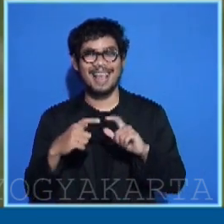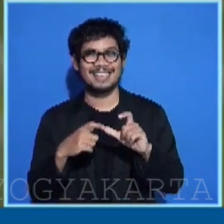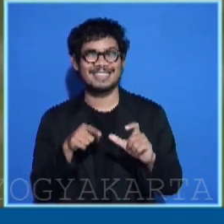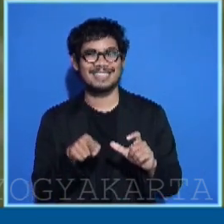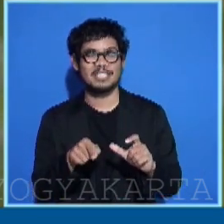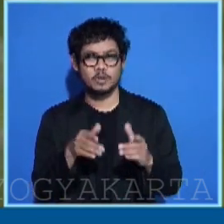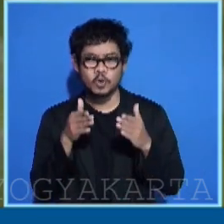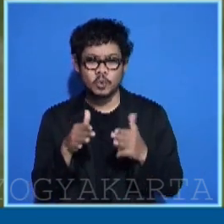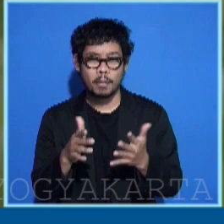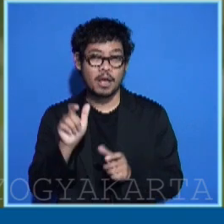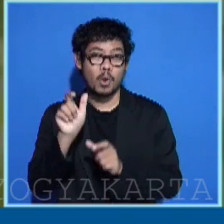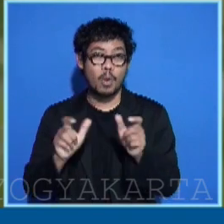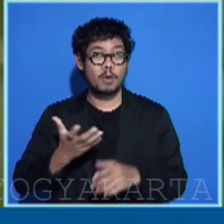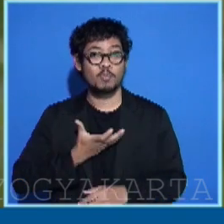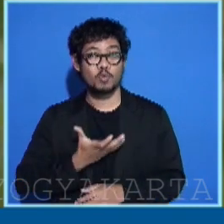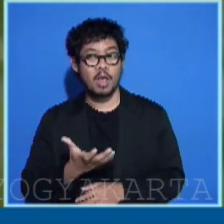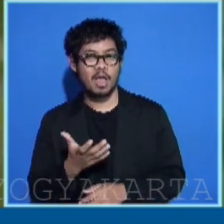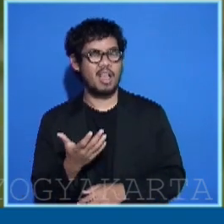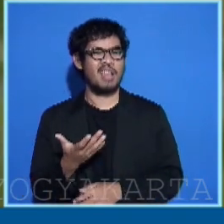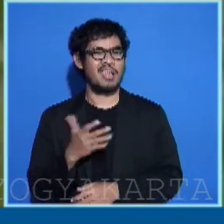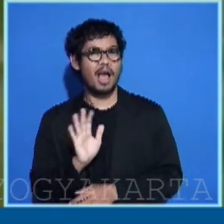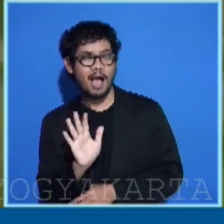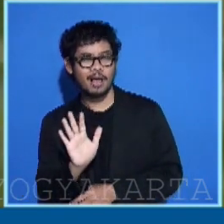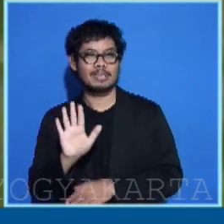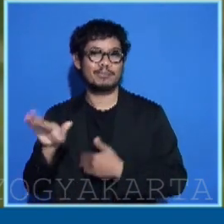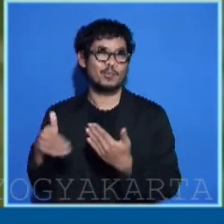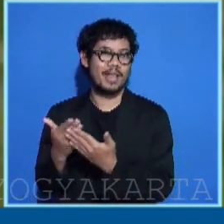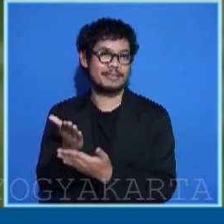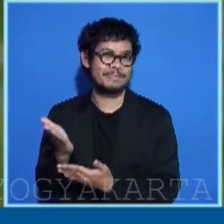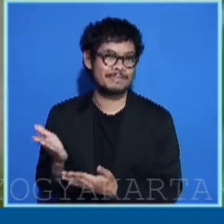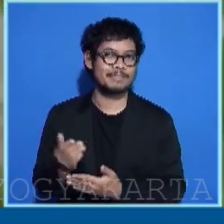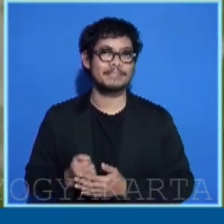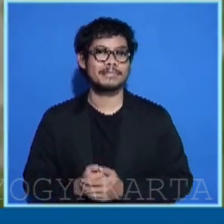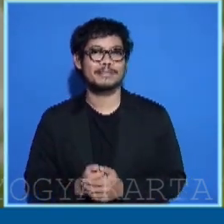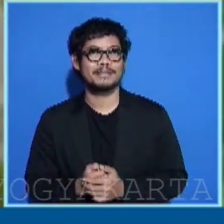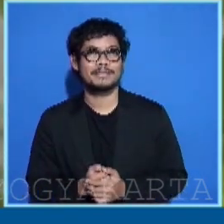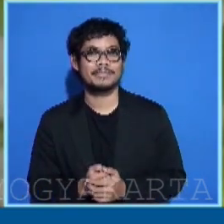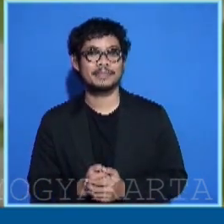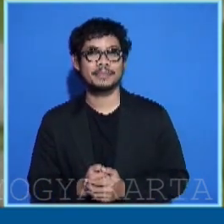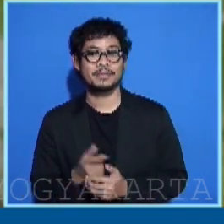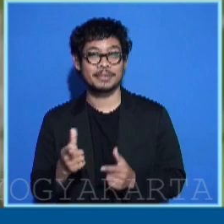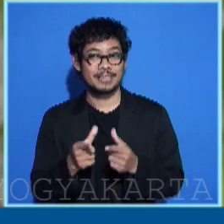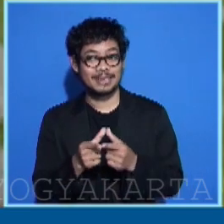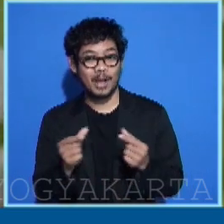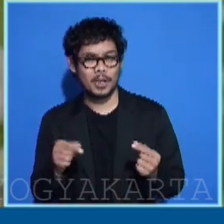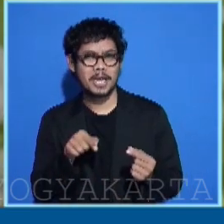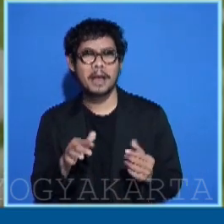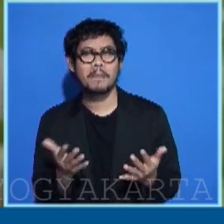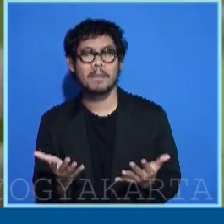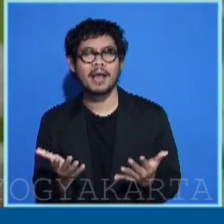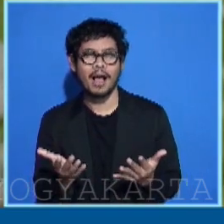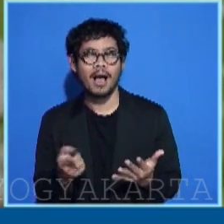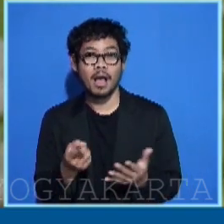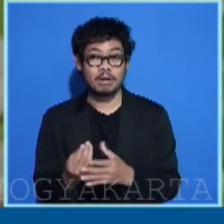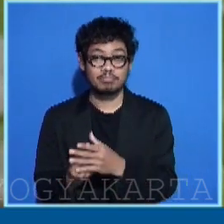mirg Remen kalian gondon bluntas saget kawuningan bluntas Menik kalebet taneman ingkang gampil